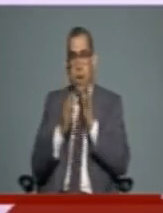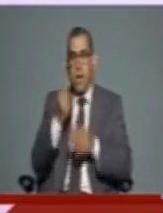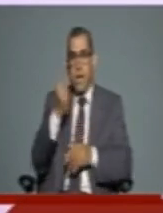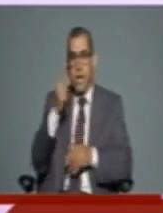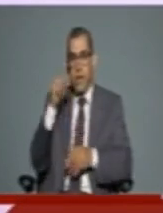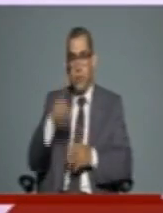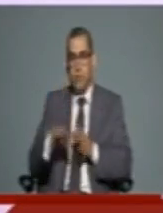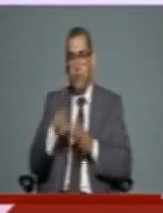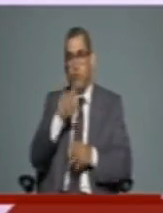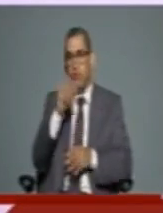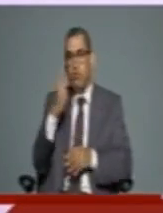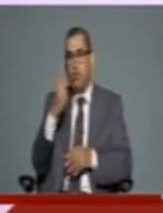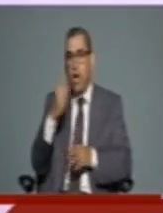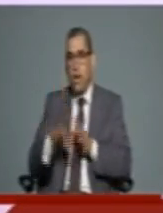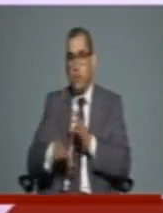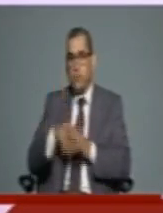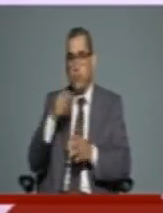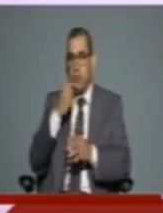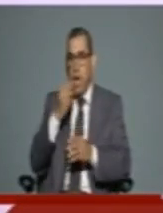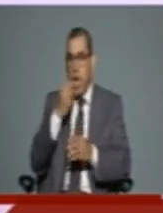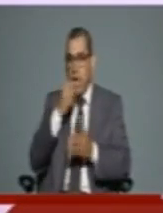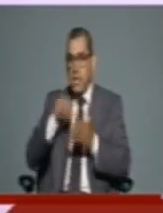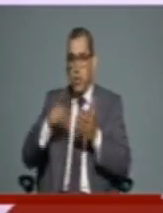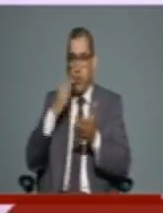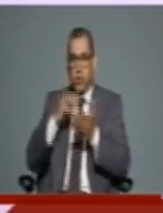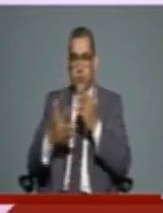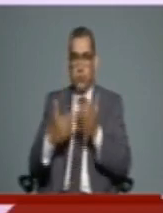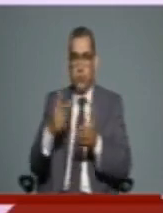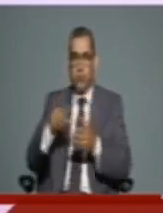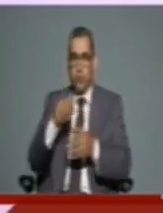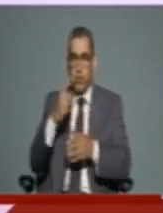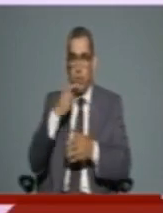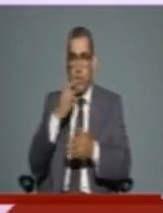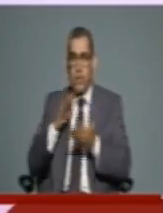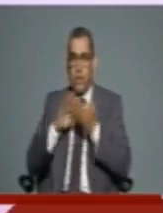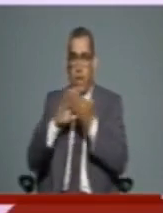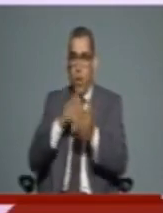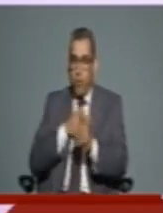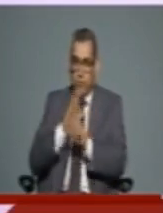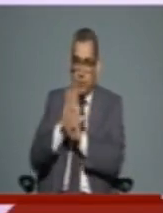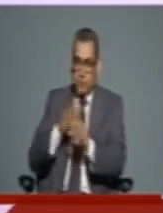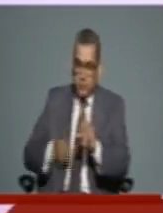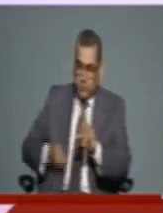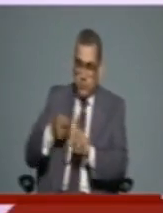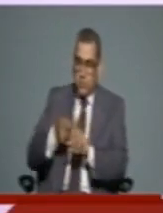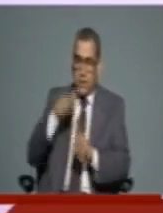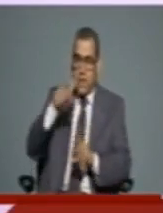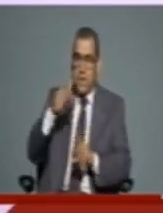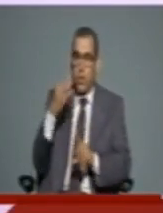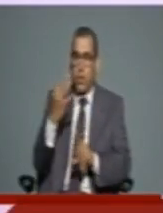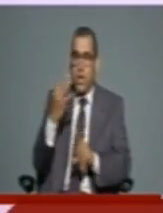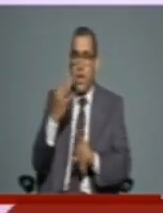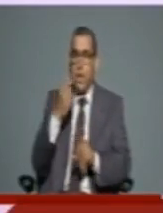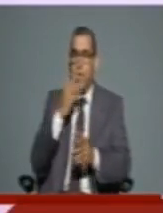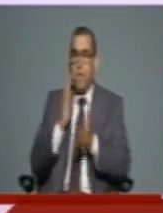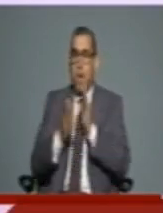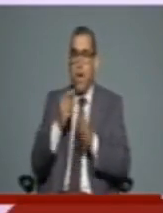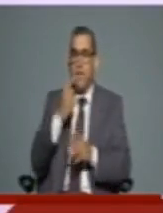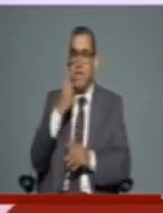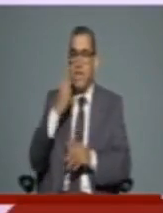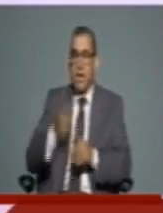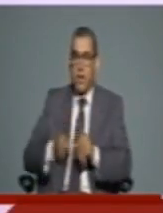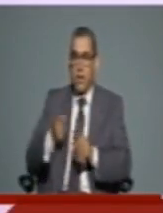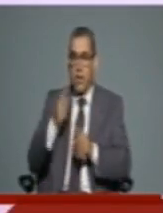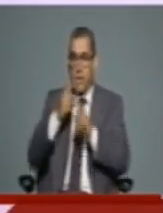شهر في سلع تموينية. الدعم في السلع التموينية 36 مليار في السنة، على 12